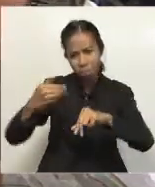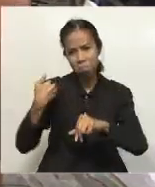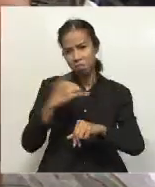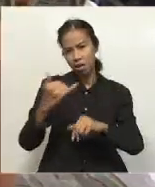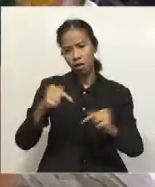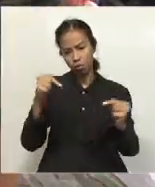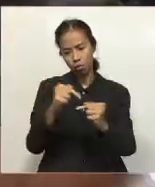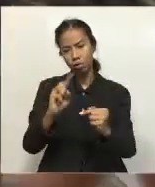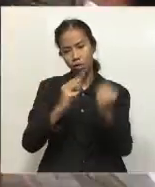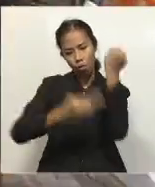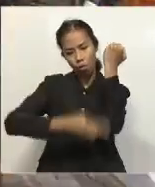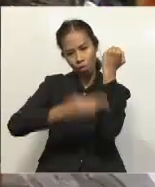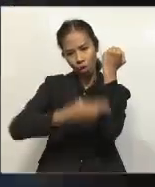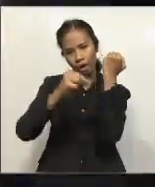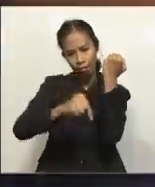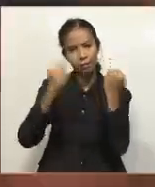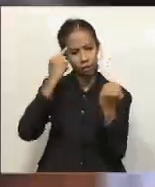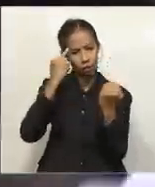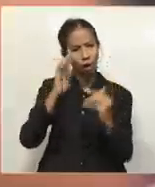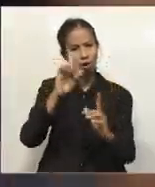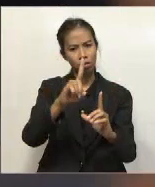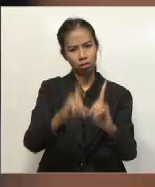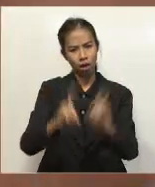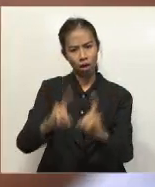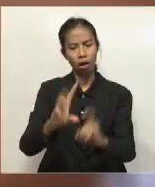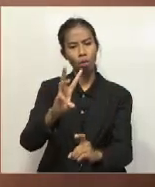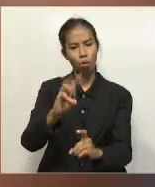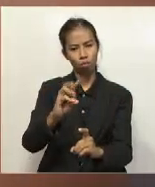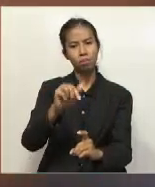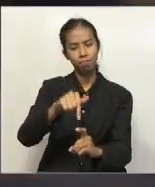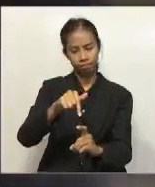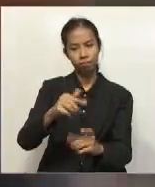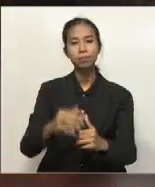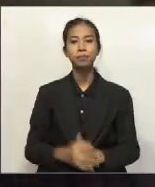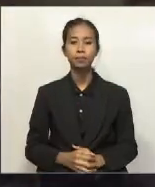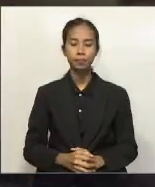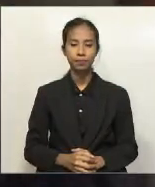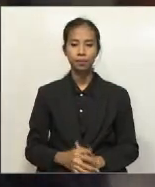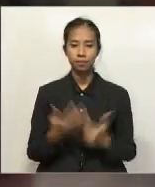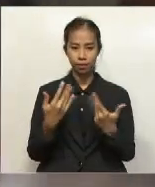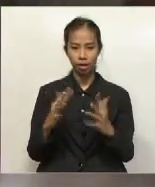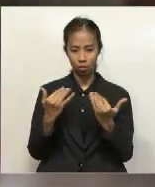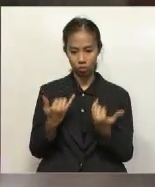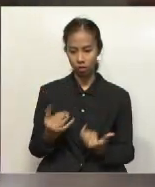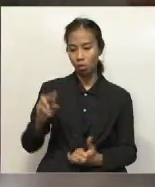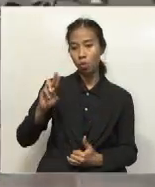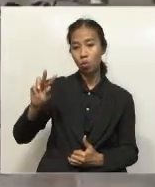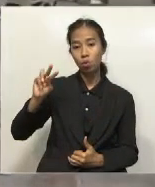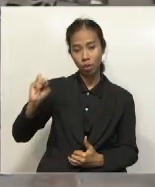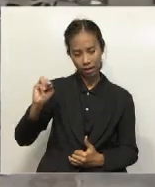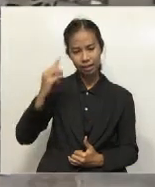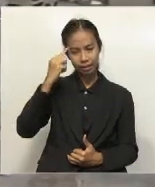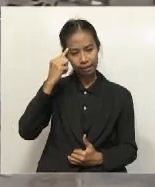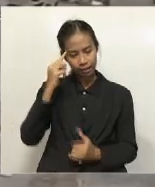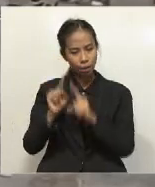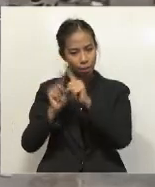ศพคือบริเวณโรงแรมโรอาโรอาในเมืองปาลูจังหวัดสุราเวสีเหนือด้านสหประชาชาติประเมินความเสียหายจ